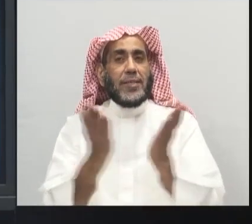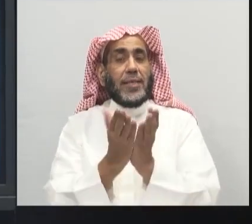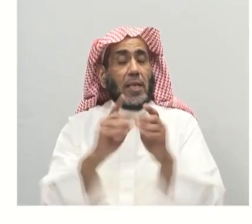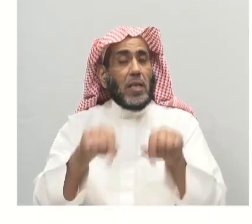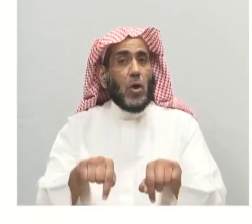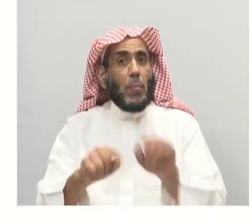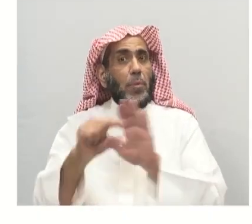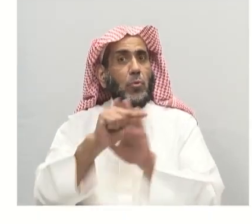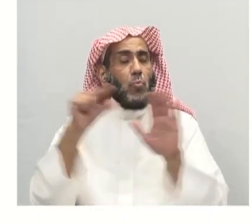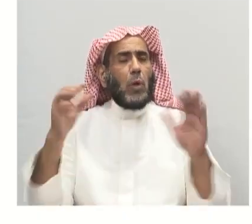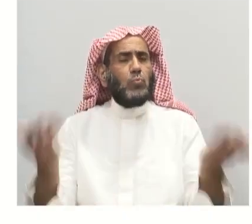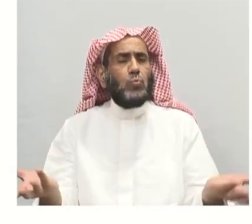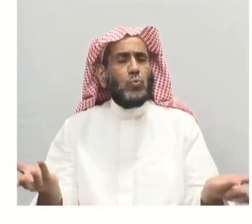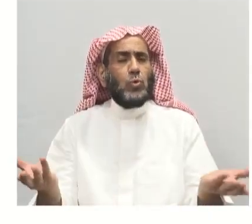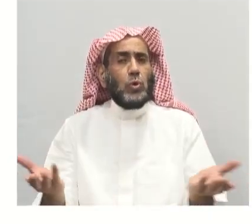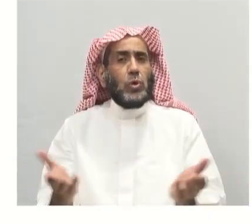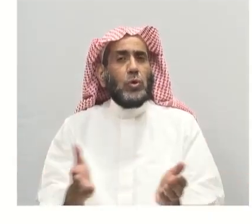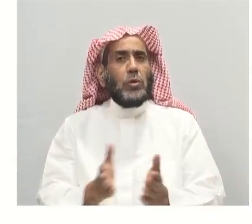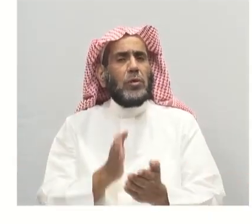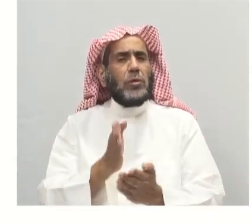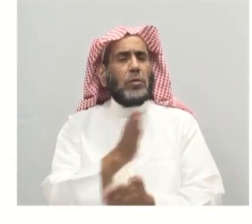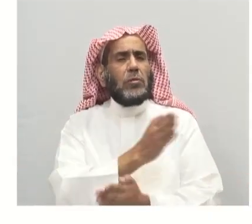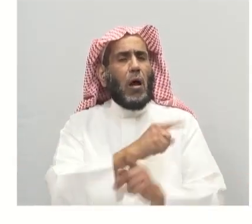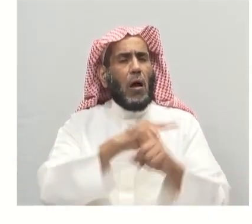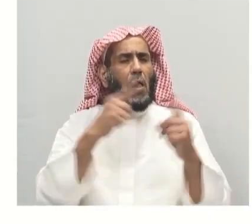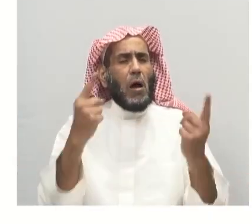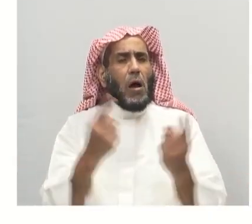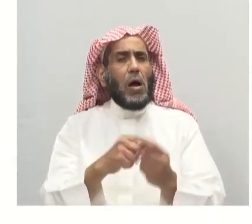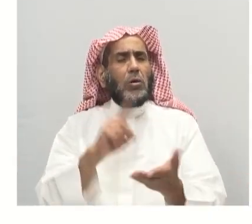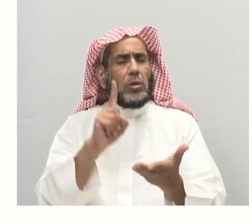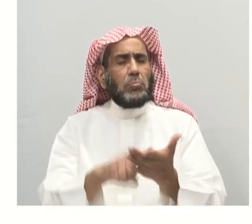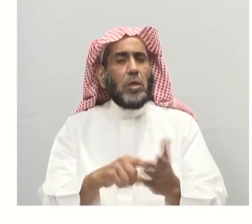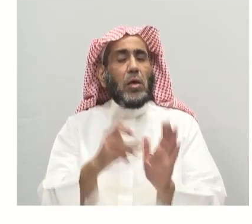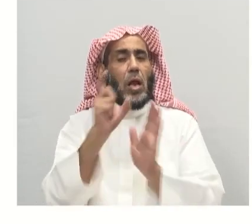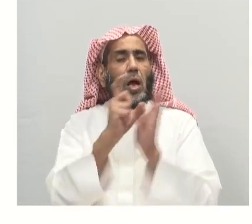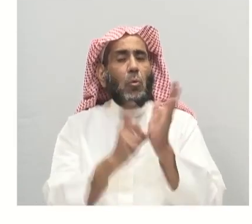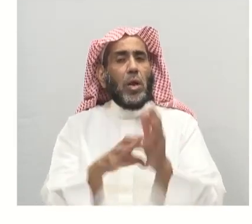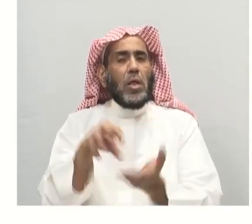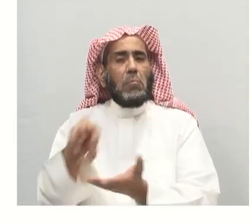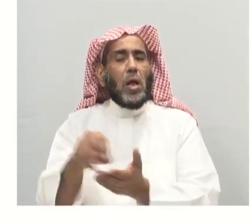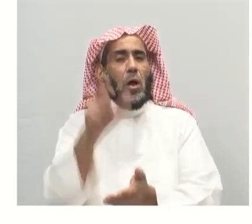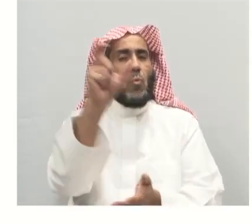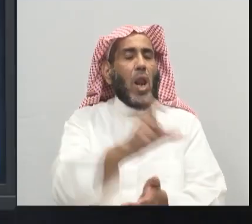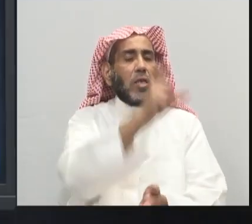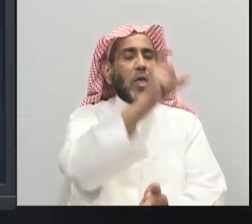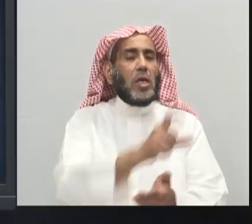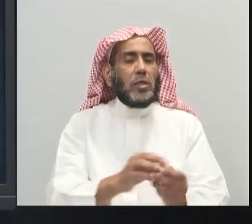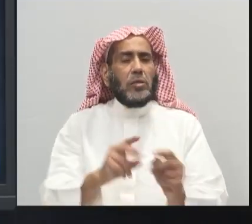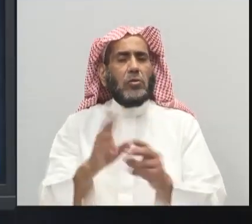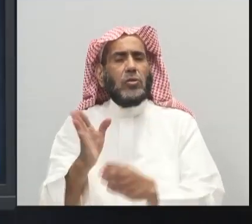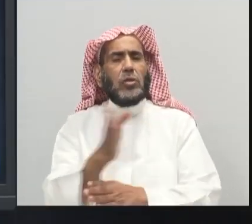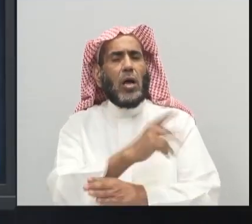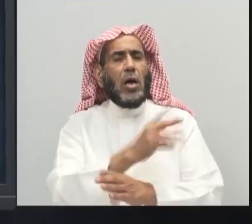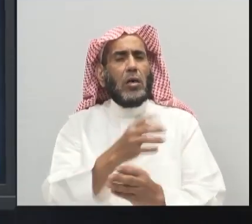اليوم بعنوان نطاق تطبيق القانون من حيث المكان والاشخاص نطاق تطبيق القانون من